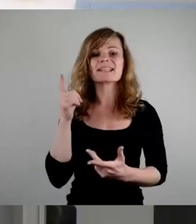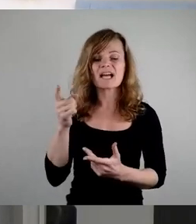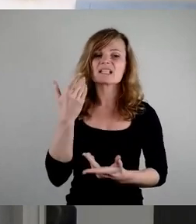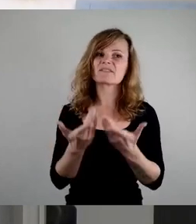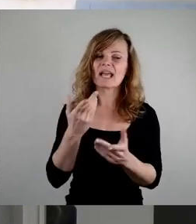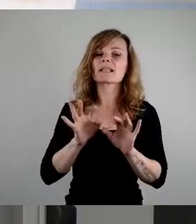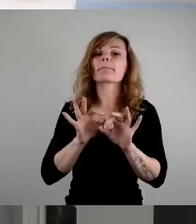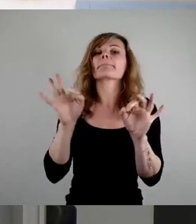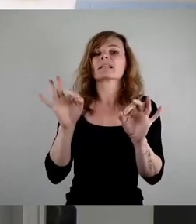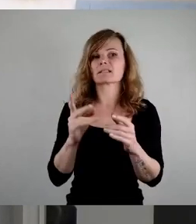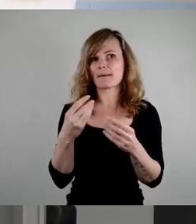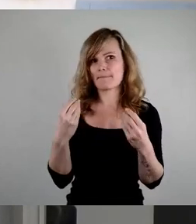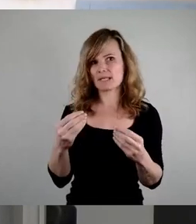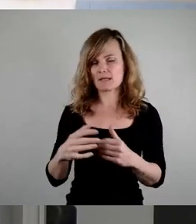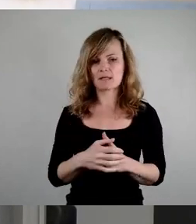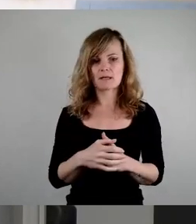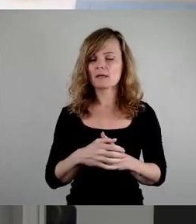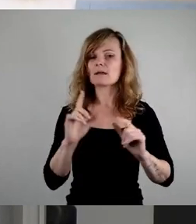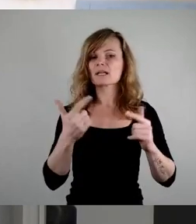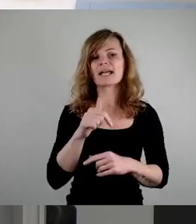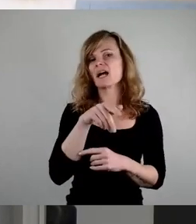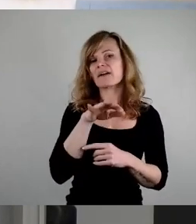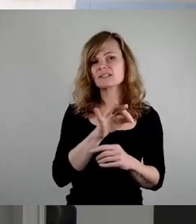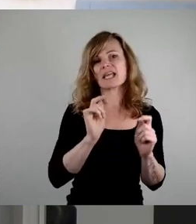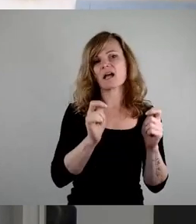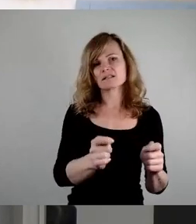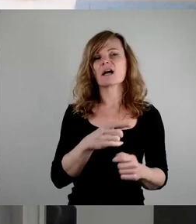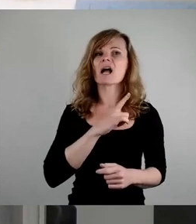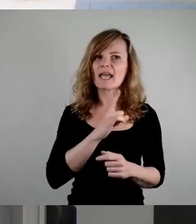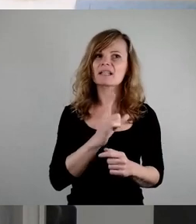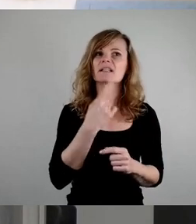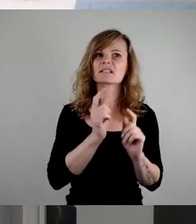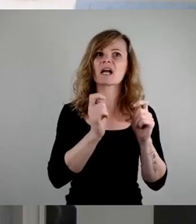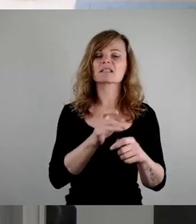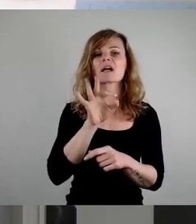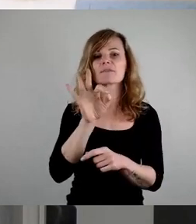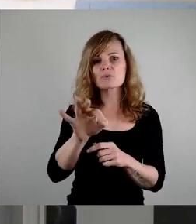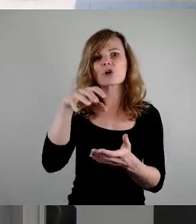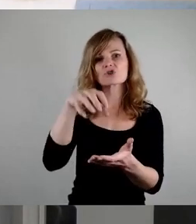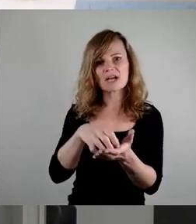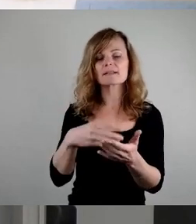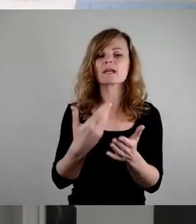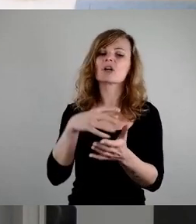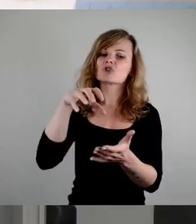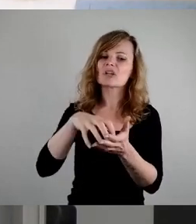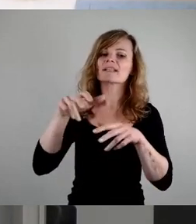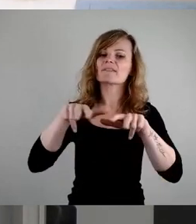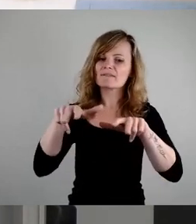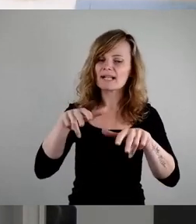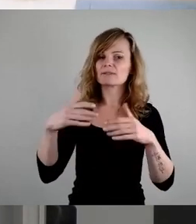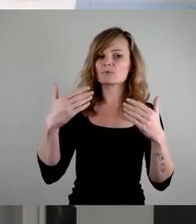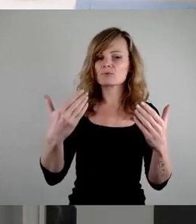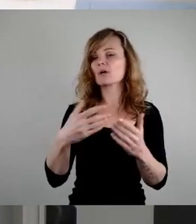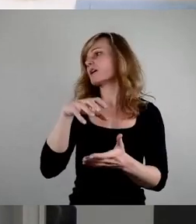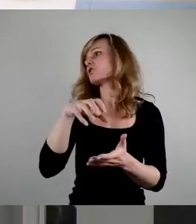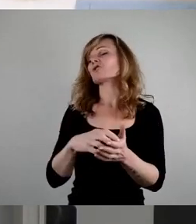Es ist in dem Sinne gar kein AfD-Antrag, sondern eigentlich ist ein Antrag für den Stadt, dass die Stadtverwaltung wieder, dass die Stadtrat